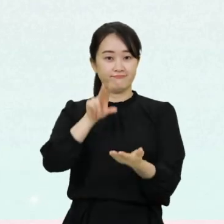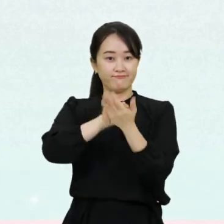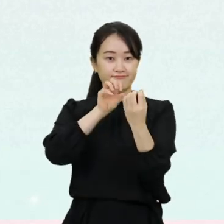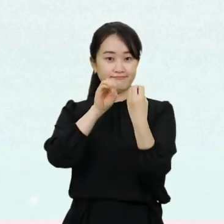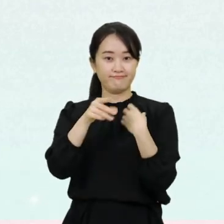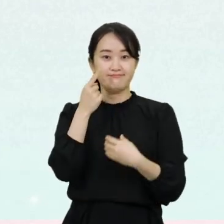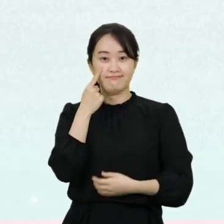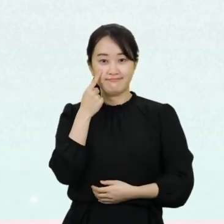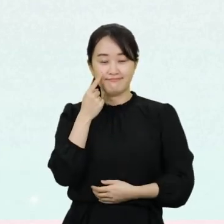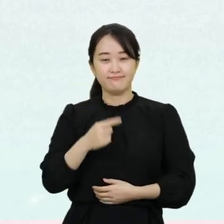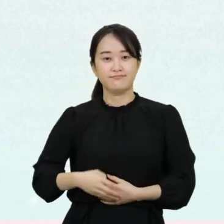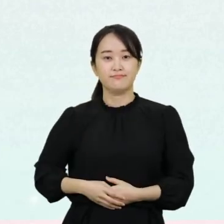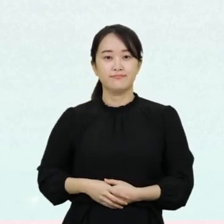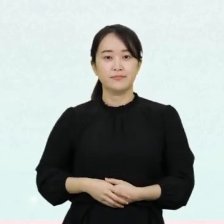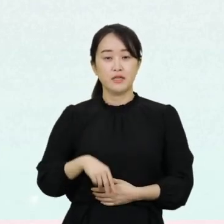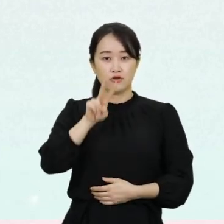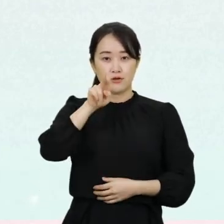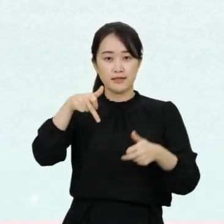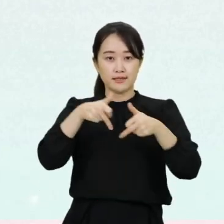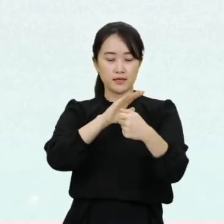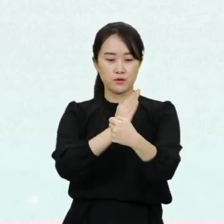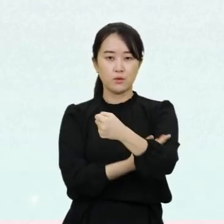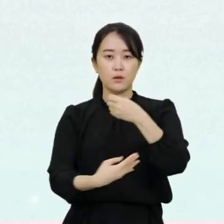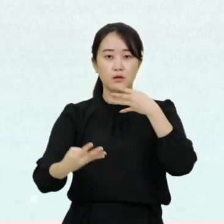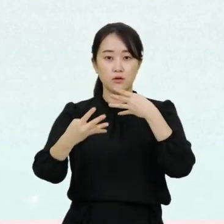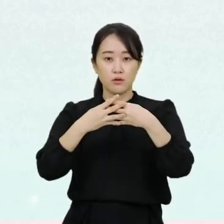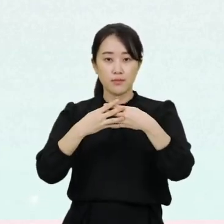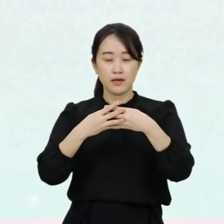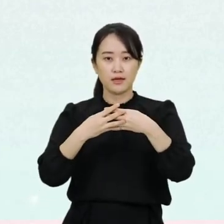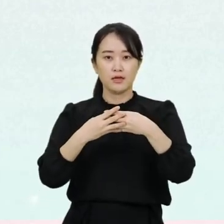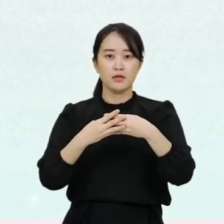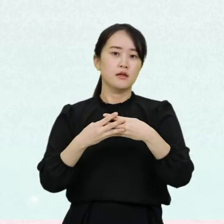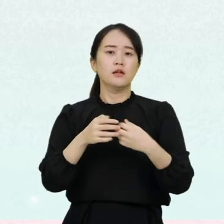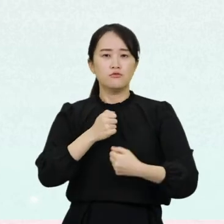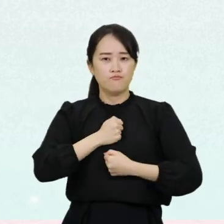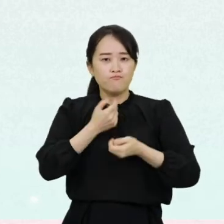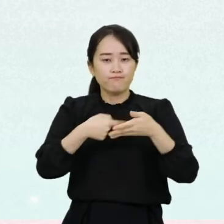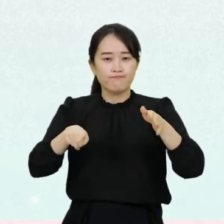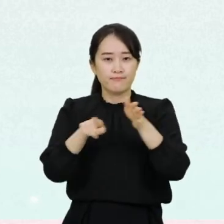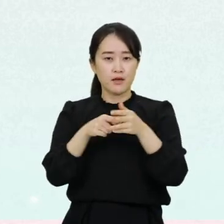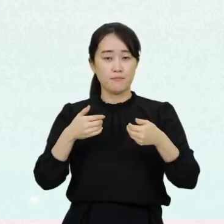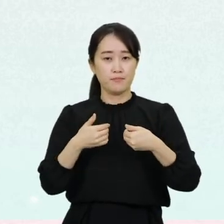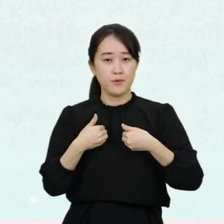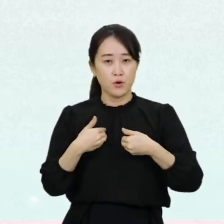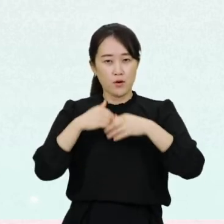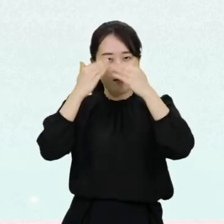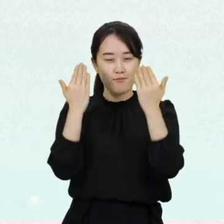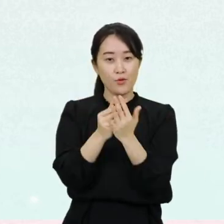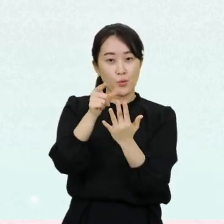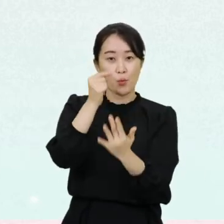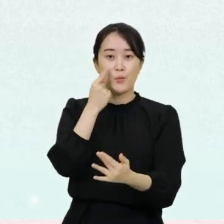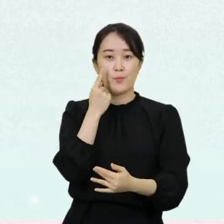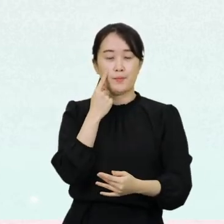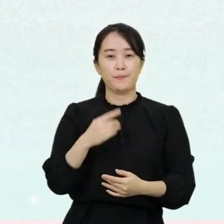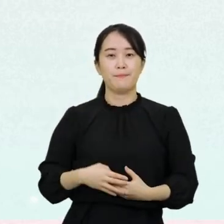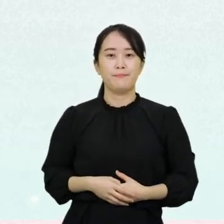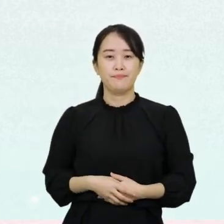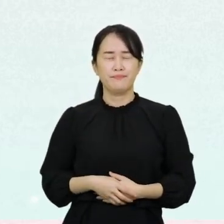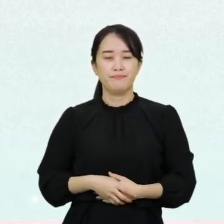퀴즈를 풀어볼까요? 유엔 장애인 권리 협약의 이행 및 준수를 위해 필요한 것을 모두